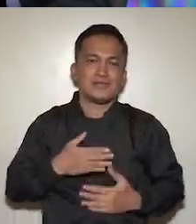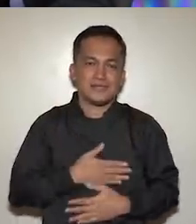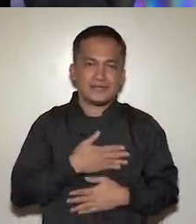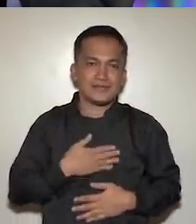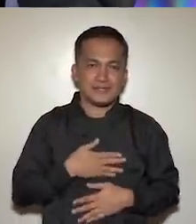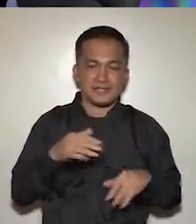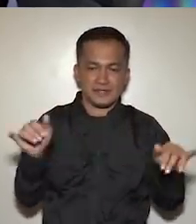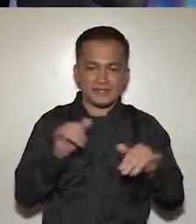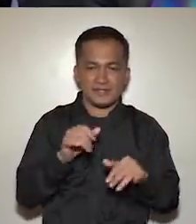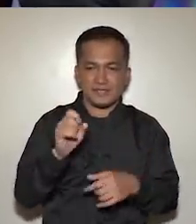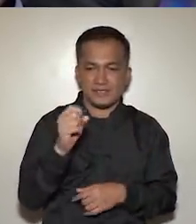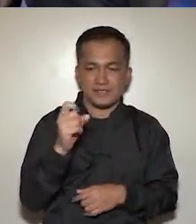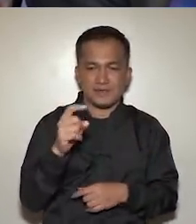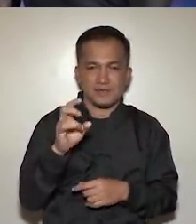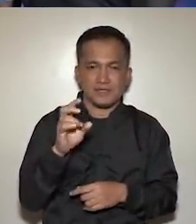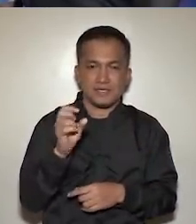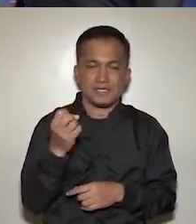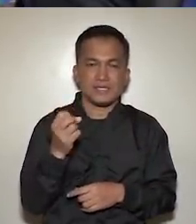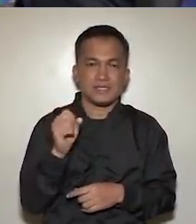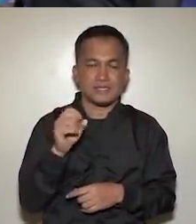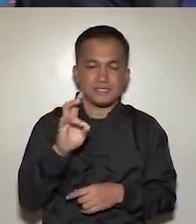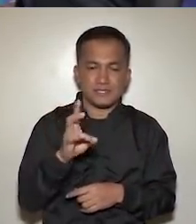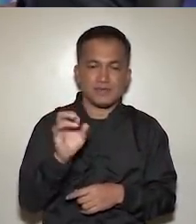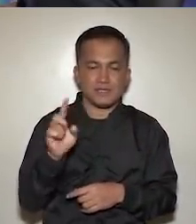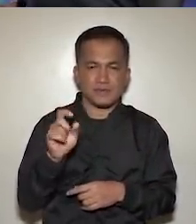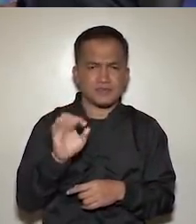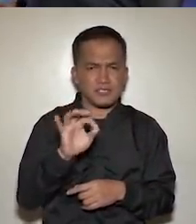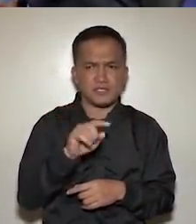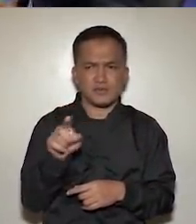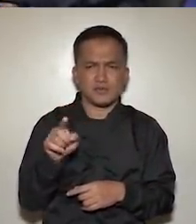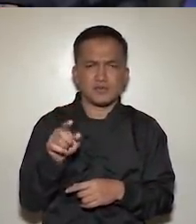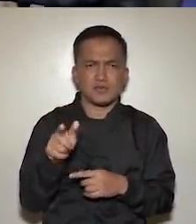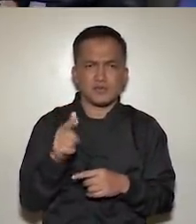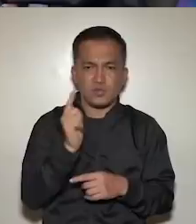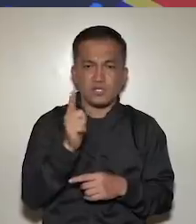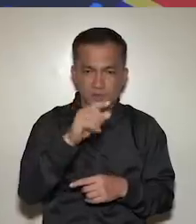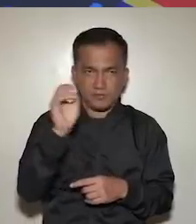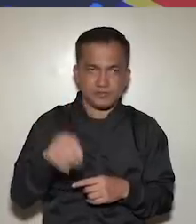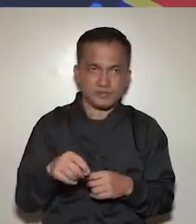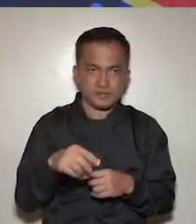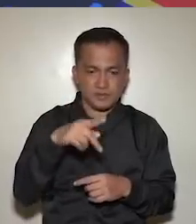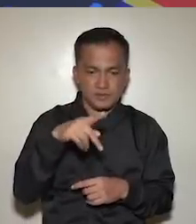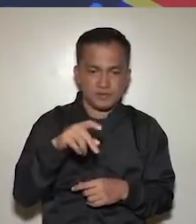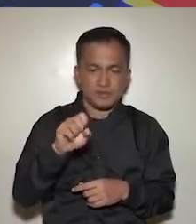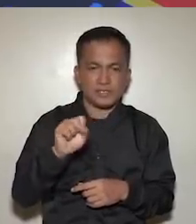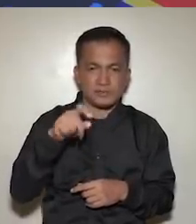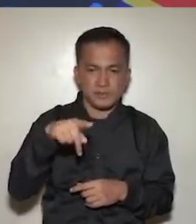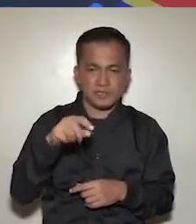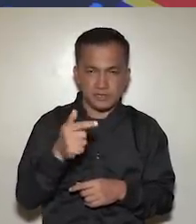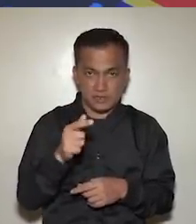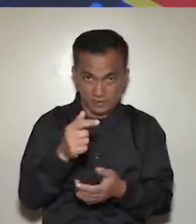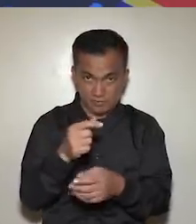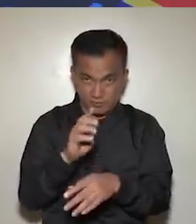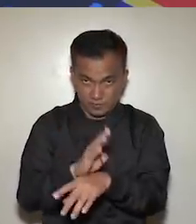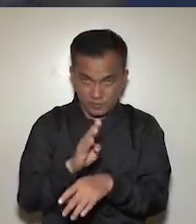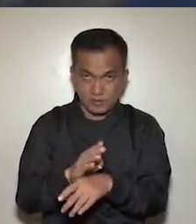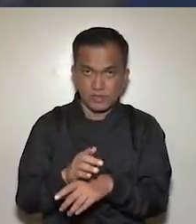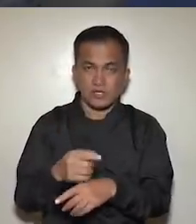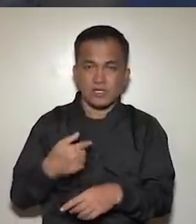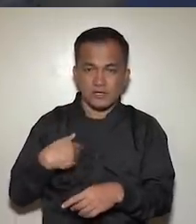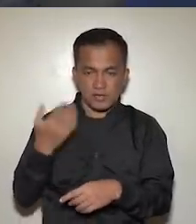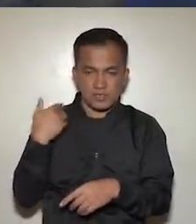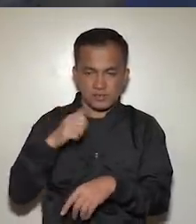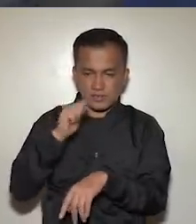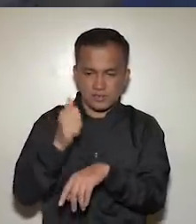niya sa tuwa. Just like yung 7-Eleven ko from 90 to 70,000, mga almost 20%. After niyo po ng PSPG, nagnegosyo ka na agad. I